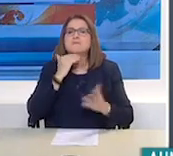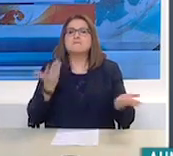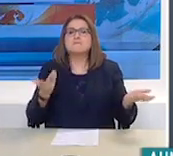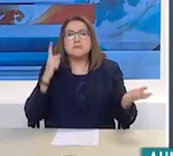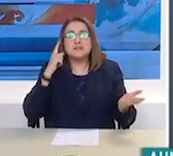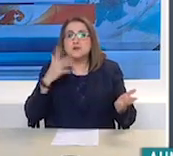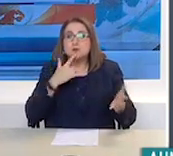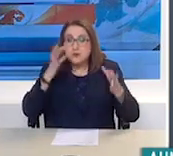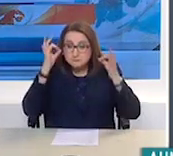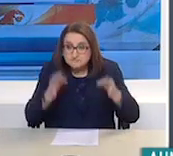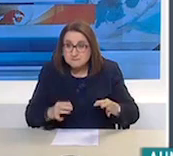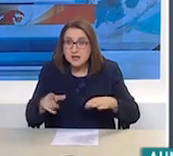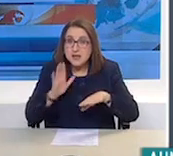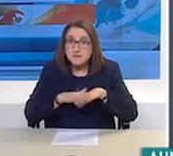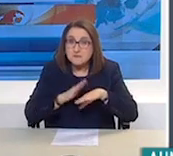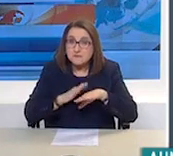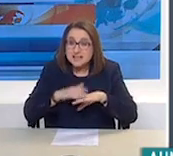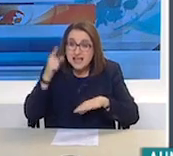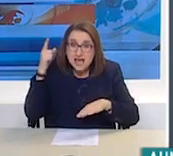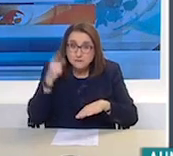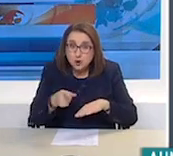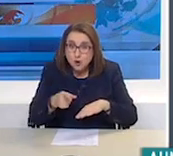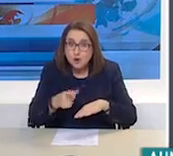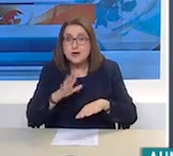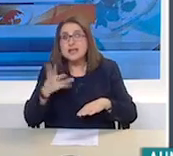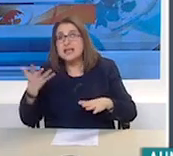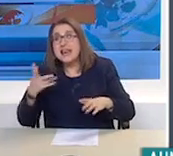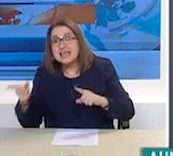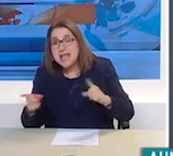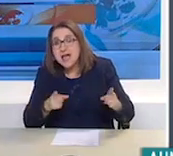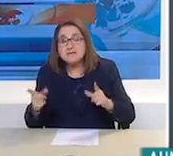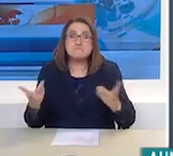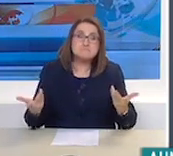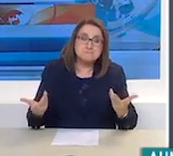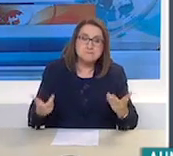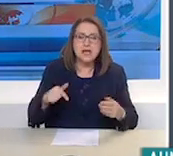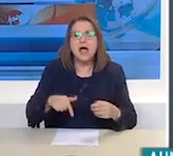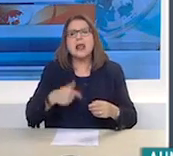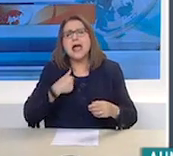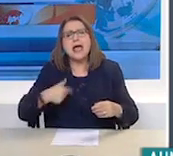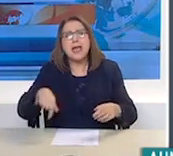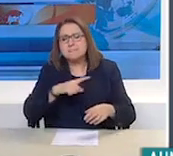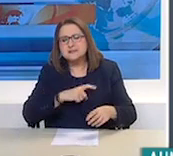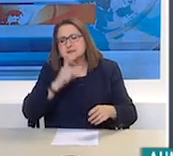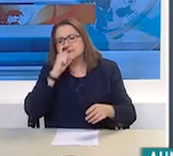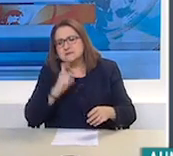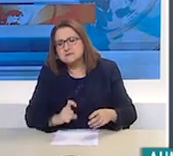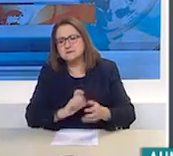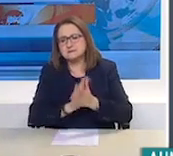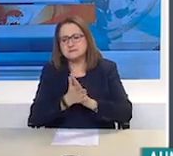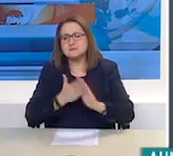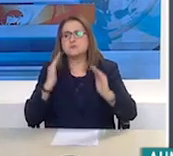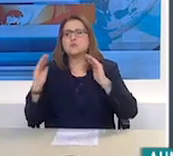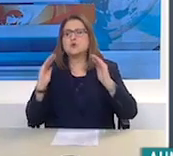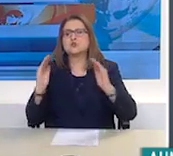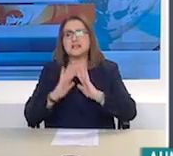παράγοντες κινδύνου. Αυτό που πρέπει να κάνουμε όλοι είναι να προστατεύσουμε αυτούς τους ανθρώπους που έχουν στο περιβάλλον μας και μπορεί αυτοί να